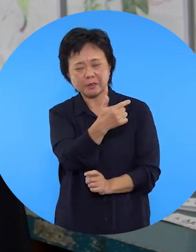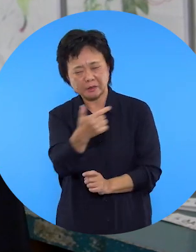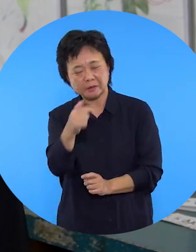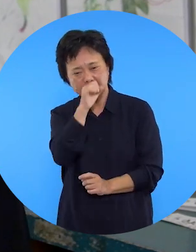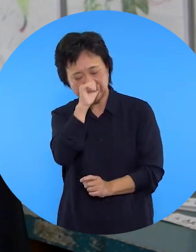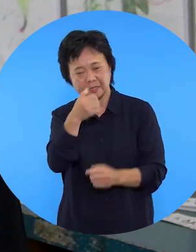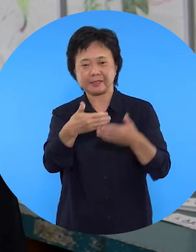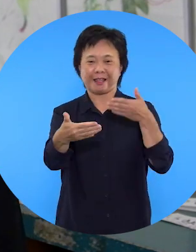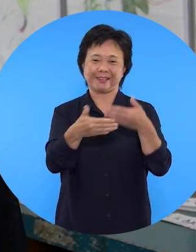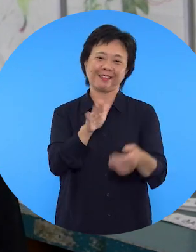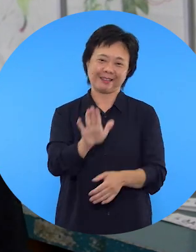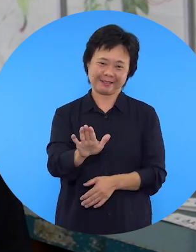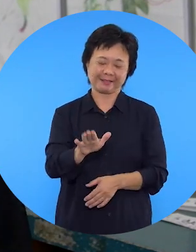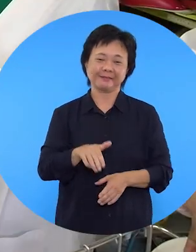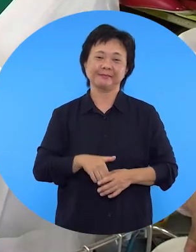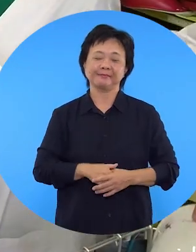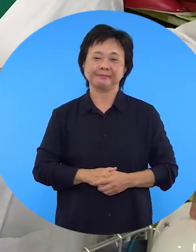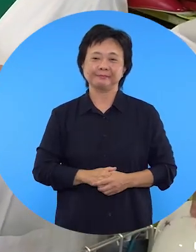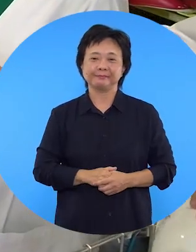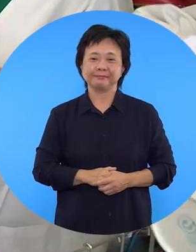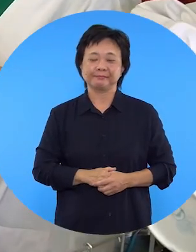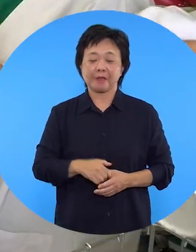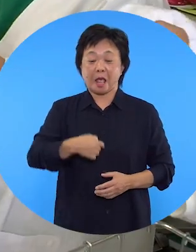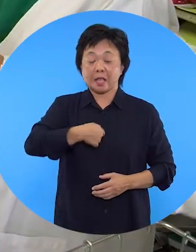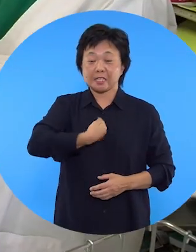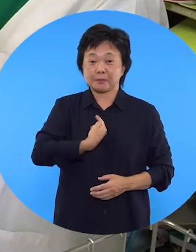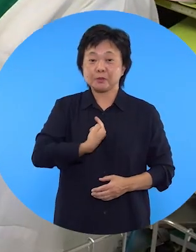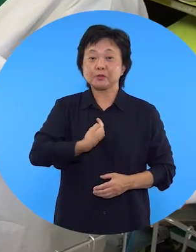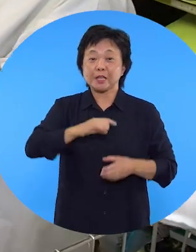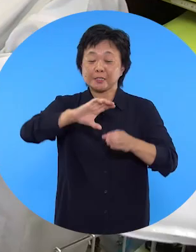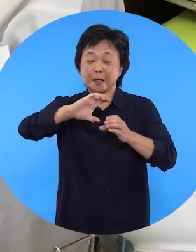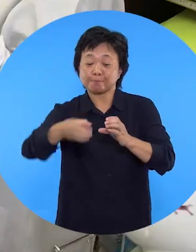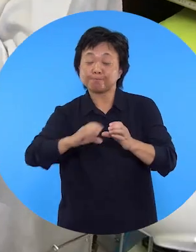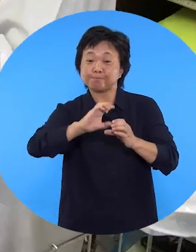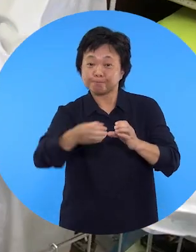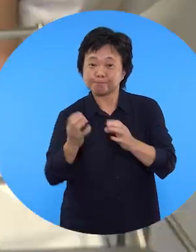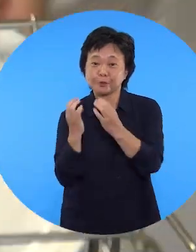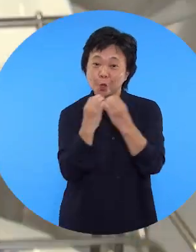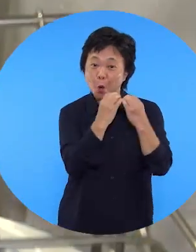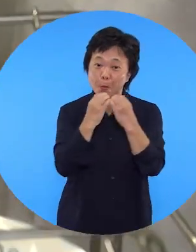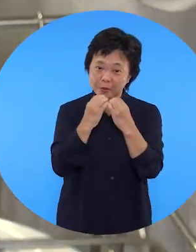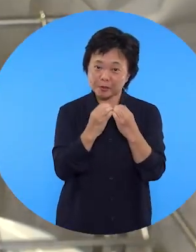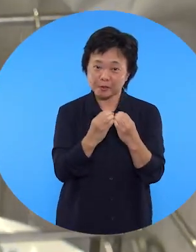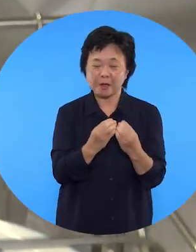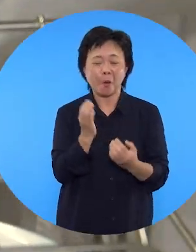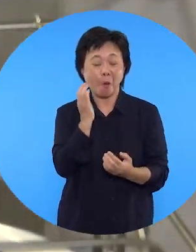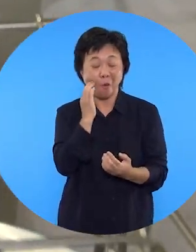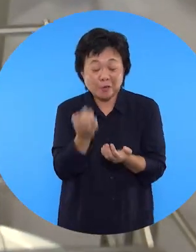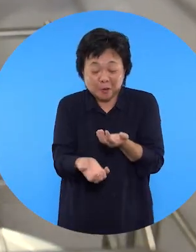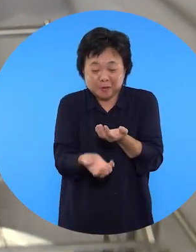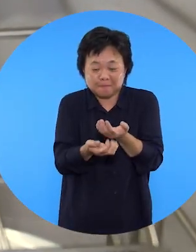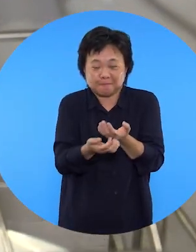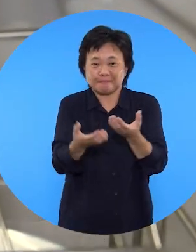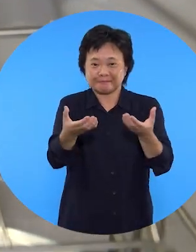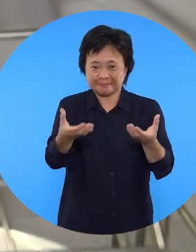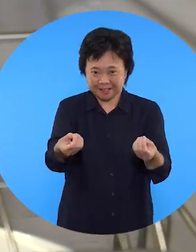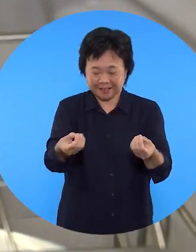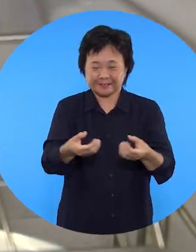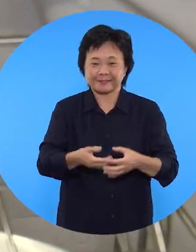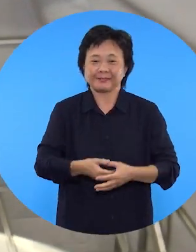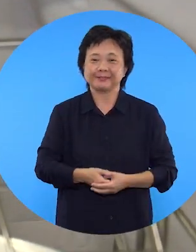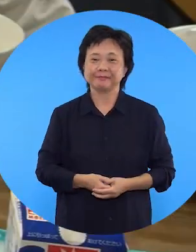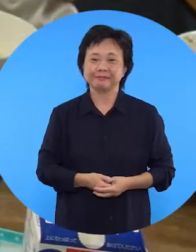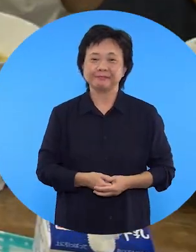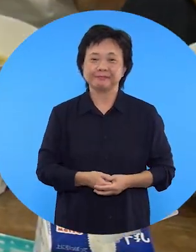とても良い体験だなと思います自分たちで収穫したトウモロコシがおいしそうに揺れ上がりました